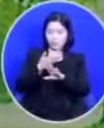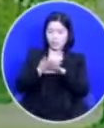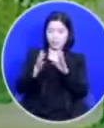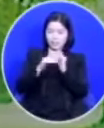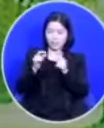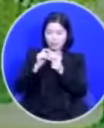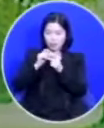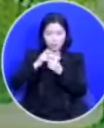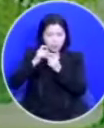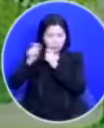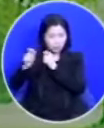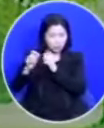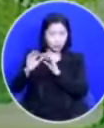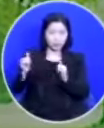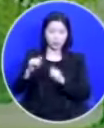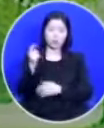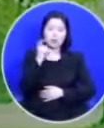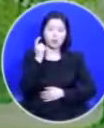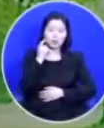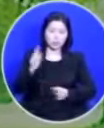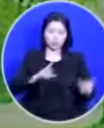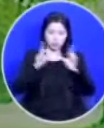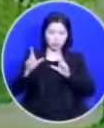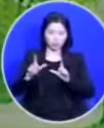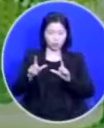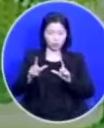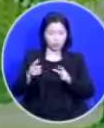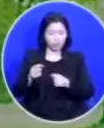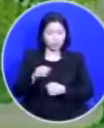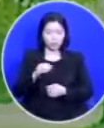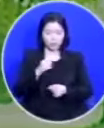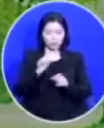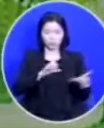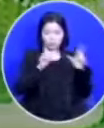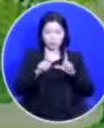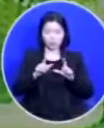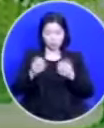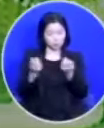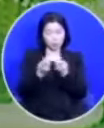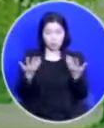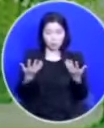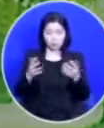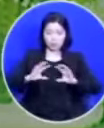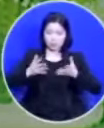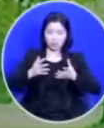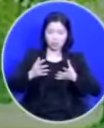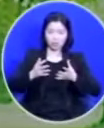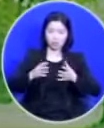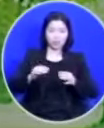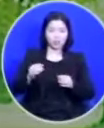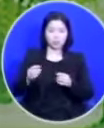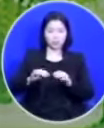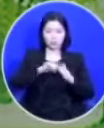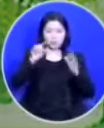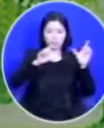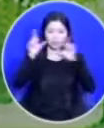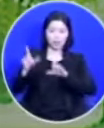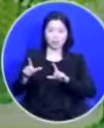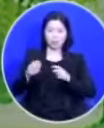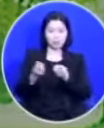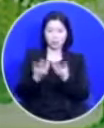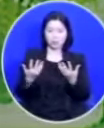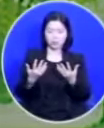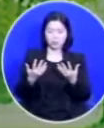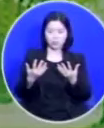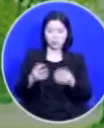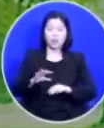살고 이거 어쩔 수 없다 세상이 그런걸 어떻게 아니 세상이 그러면